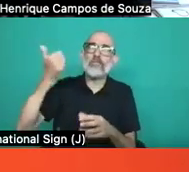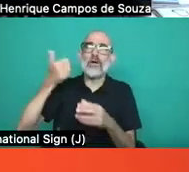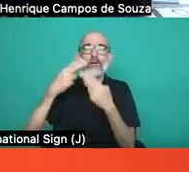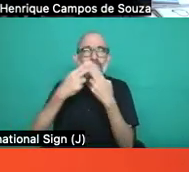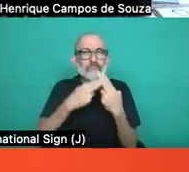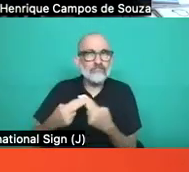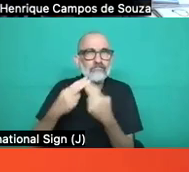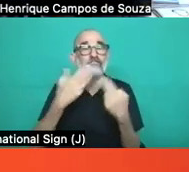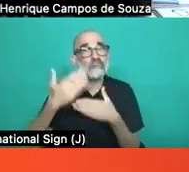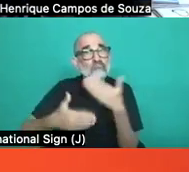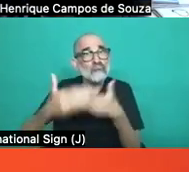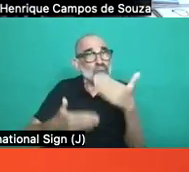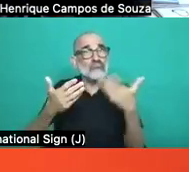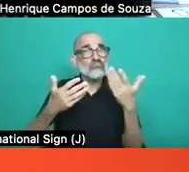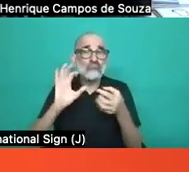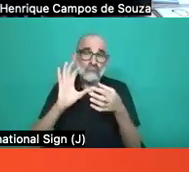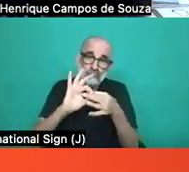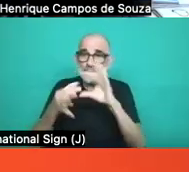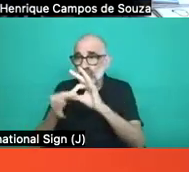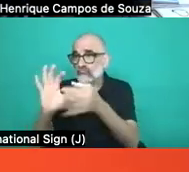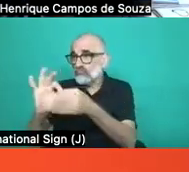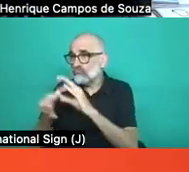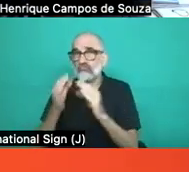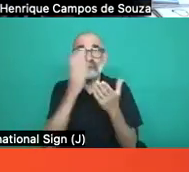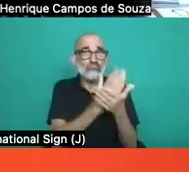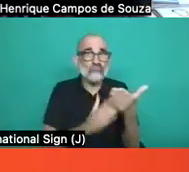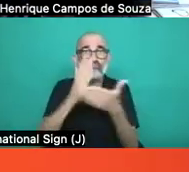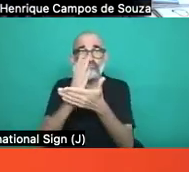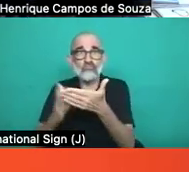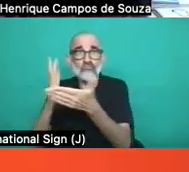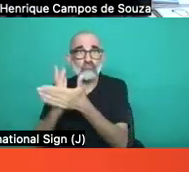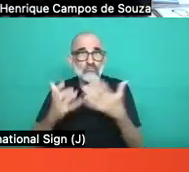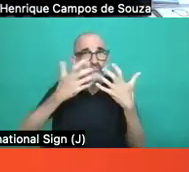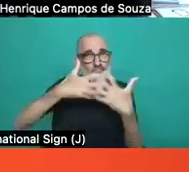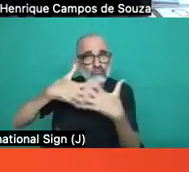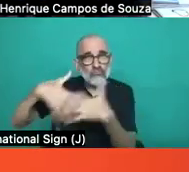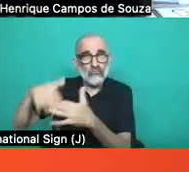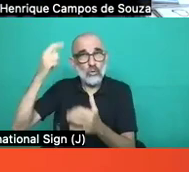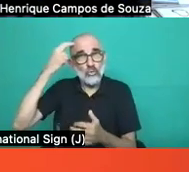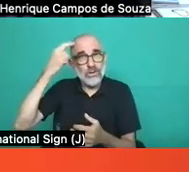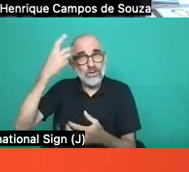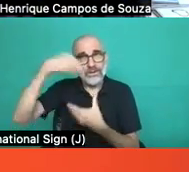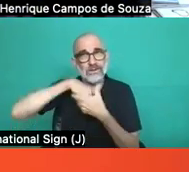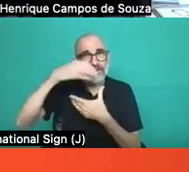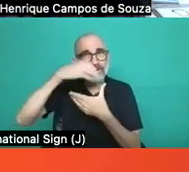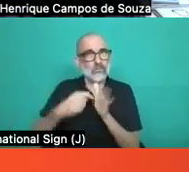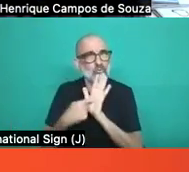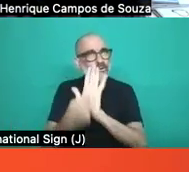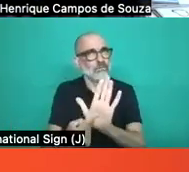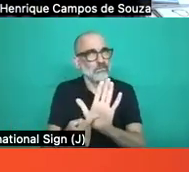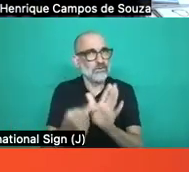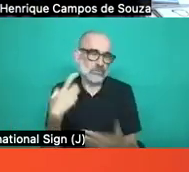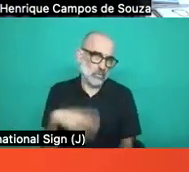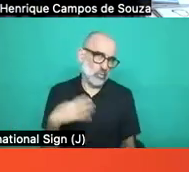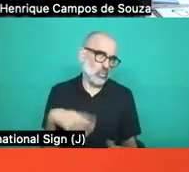possible grâce à de bons systèmes. Cela représente un risque réel, cela constitue un haut